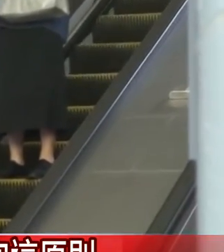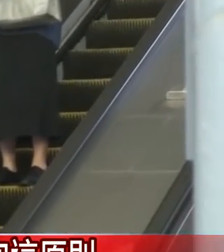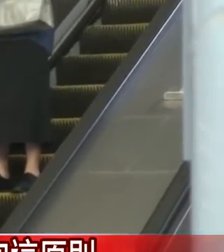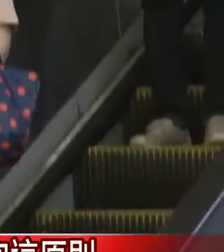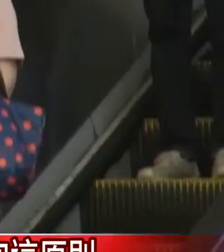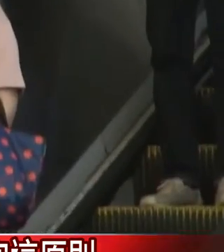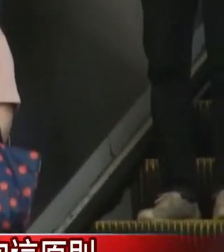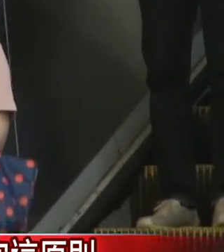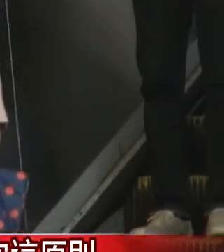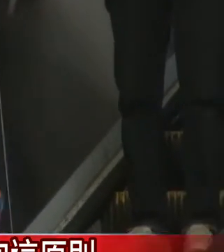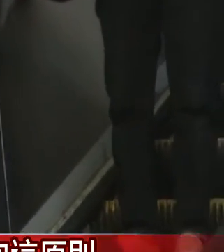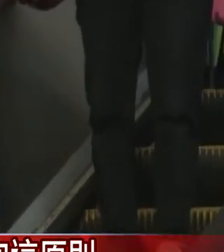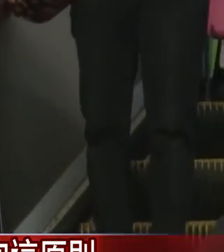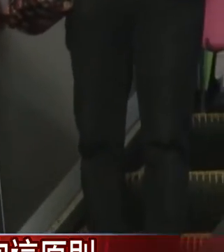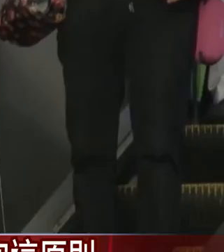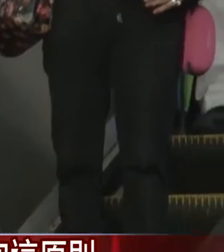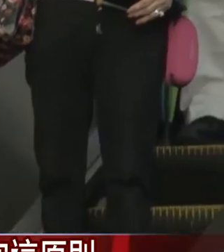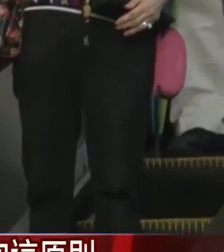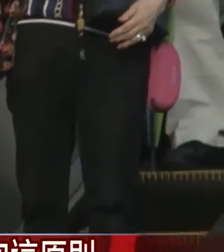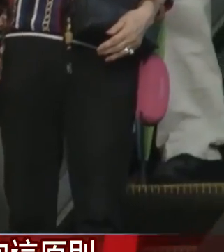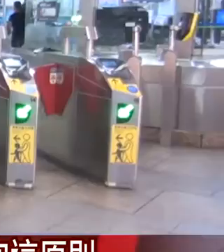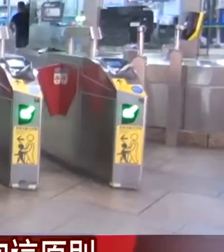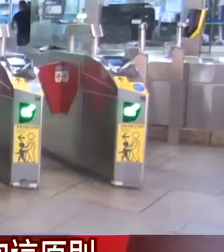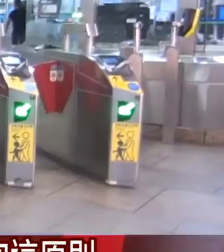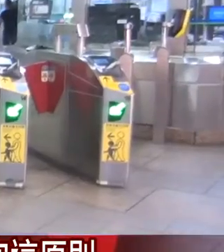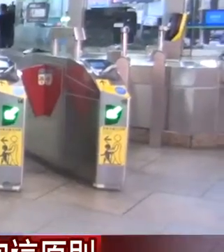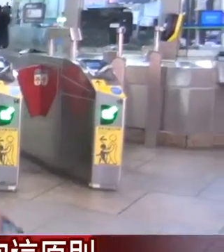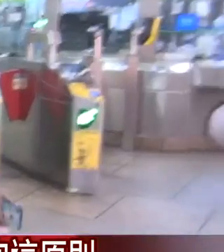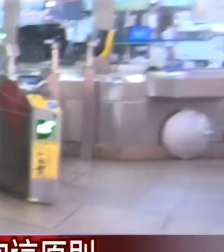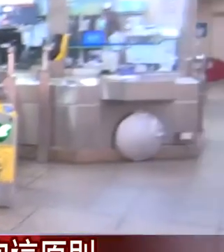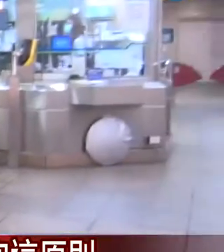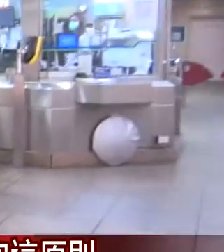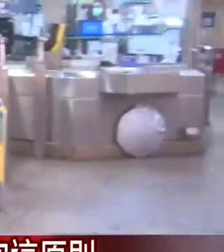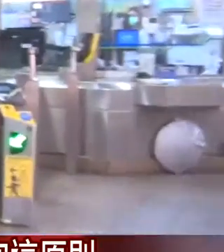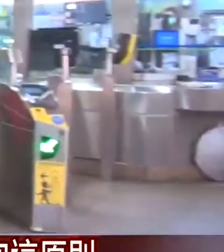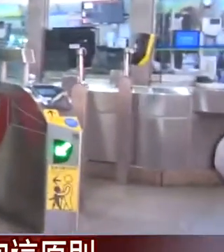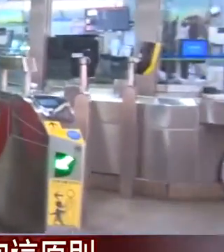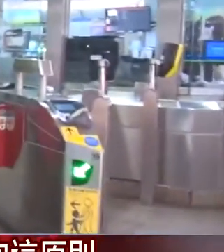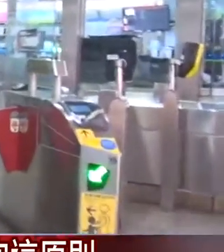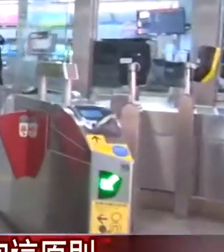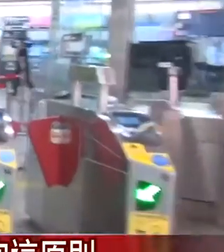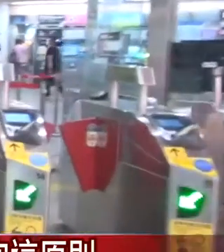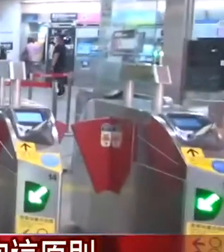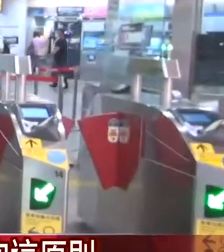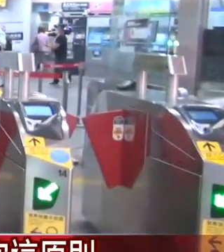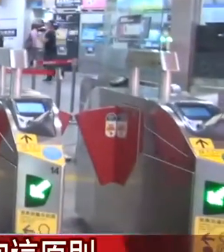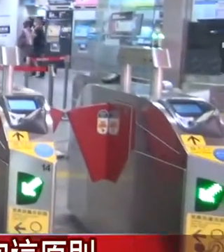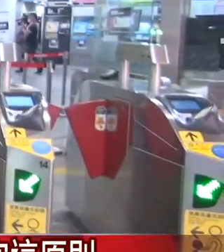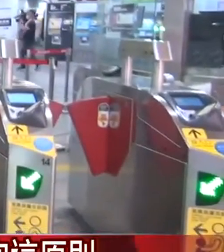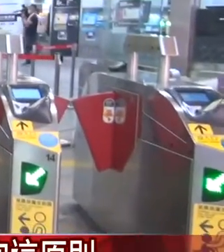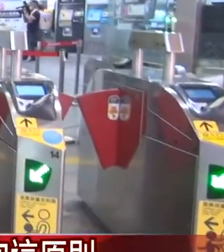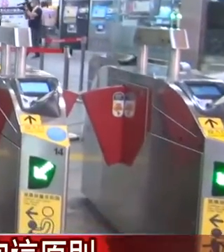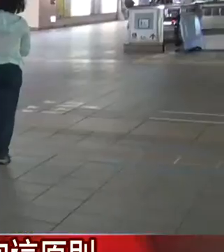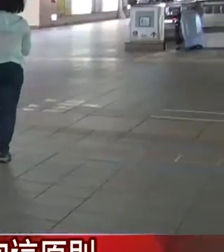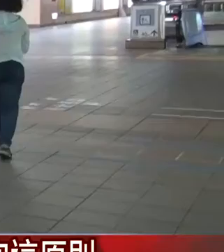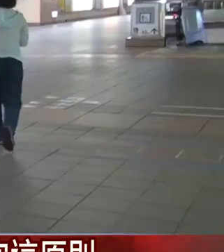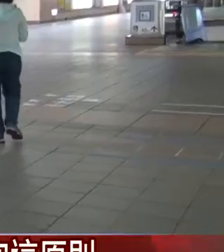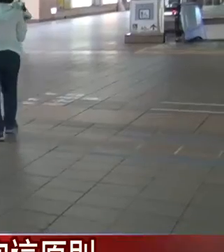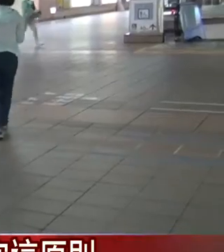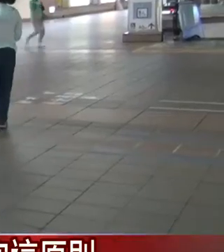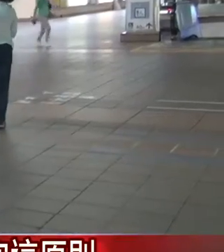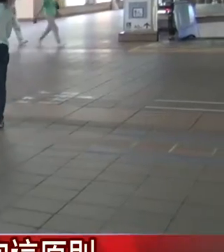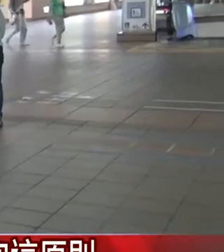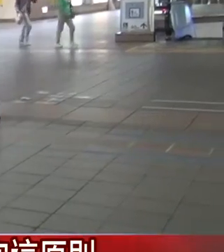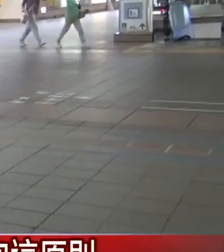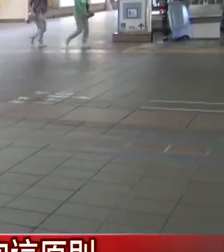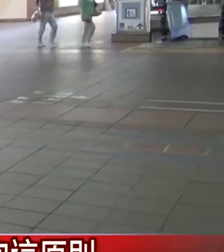案例开始下降，万华地区看起来有控制，目前应该不会升为第四级。他相信只要发布命令，民众